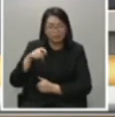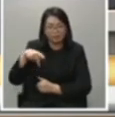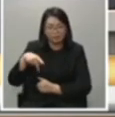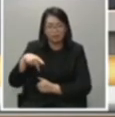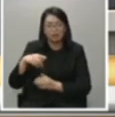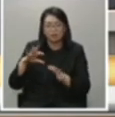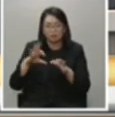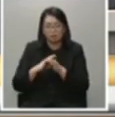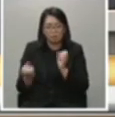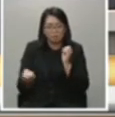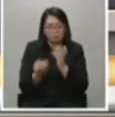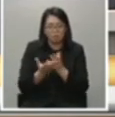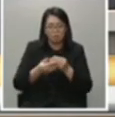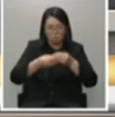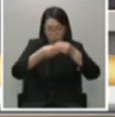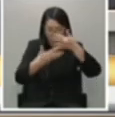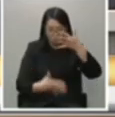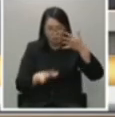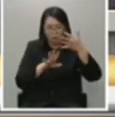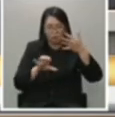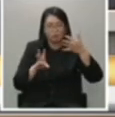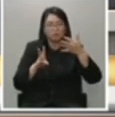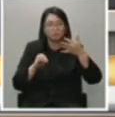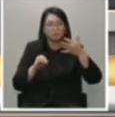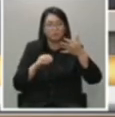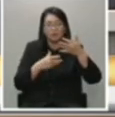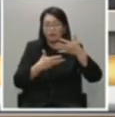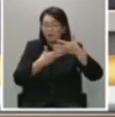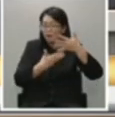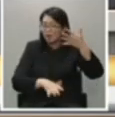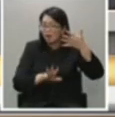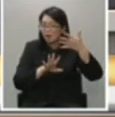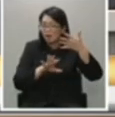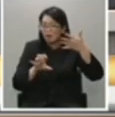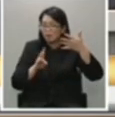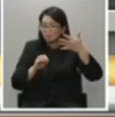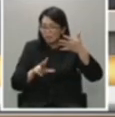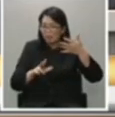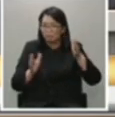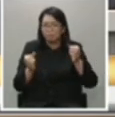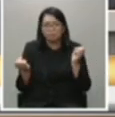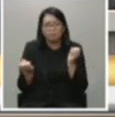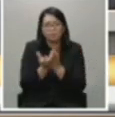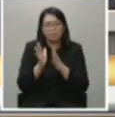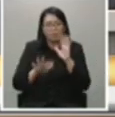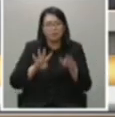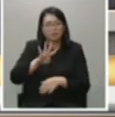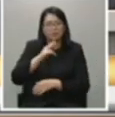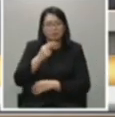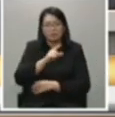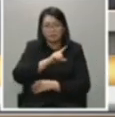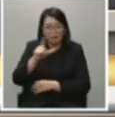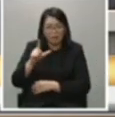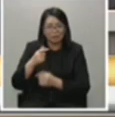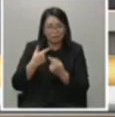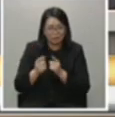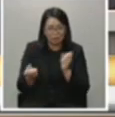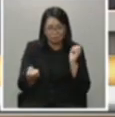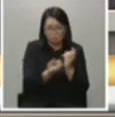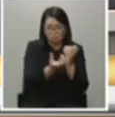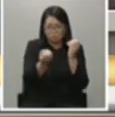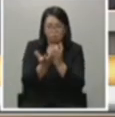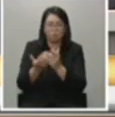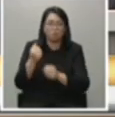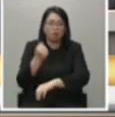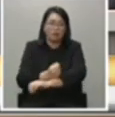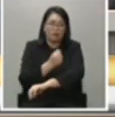สินค้า573รายการที่มีมูลค่าสูงถึง 40,000 ล้านบาทเท่านั้นแต่ยังจะกระทบไปถึงพี่น้องแรง